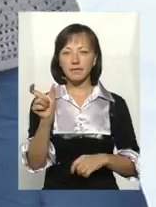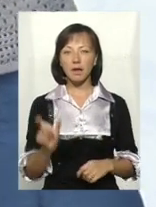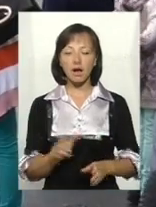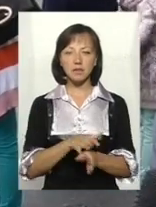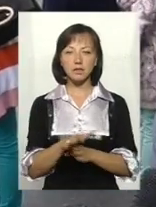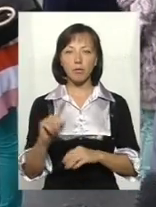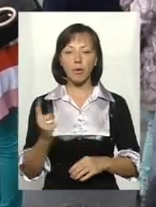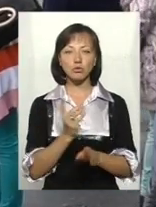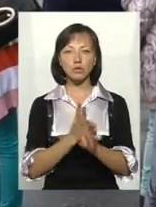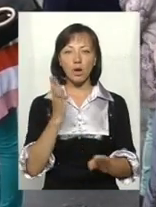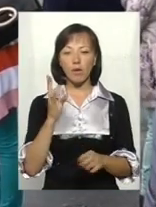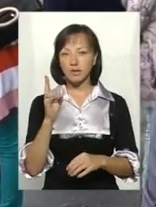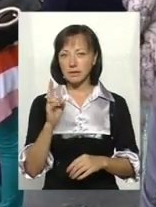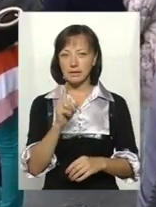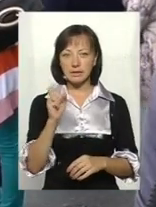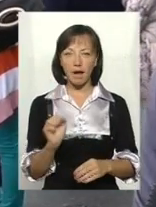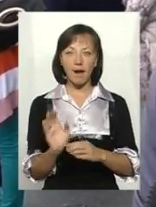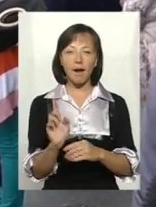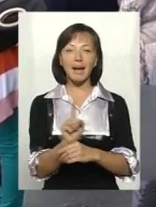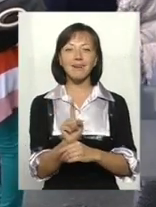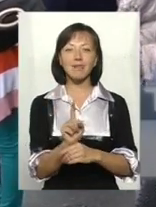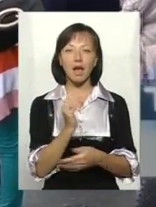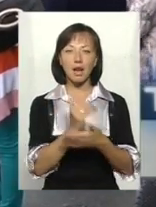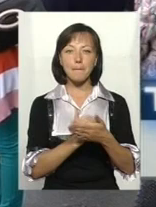першу чергу за критерієм професіоналізму.